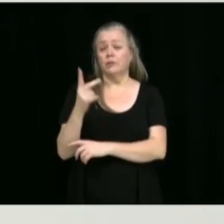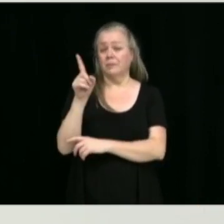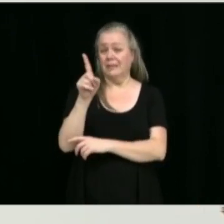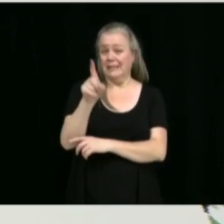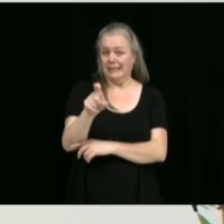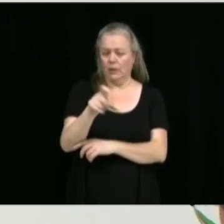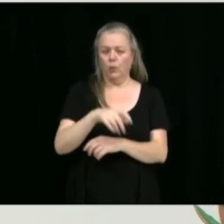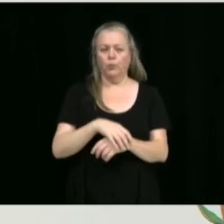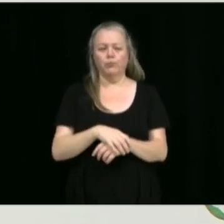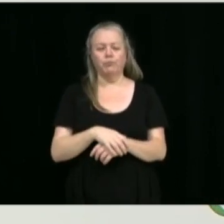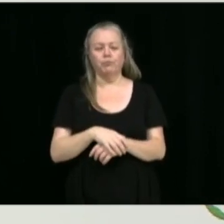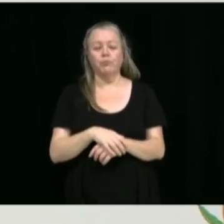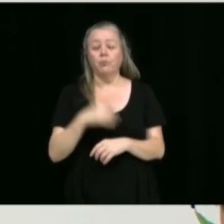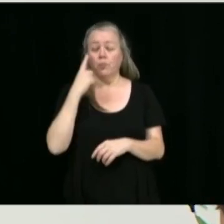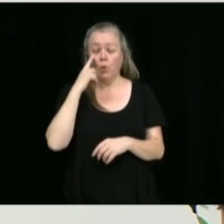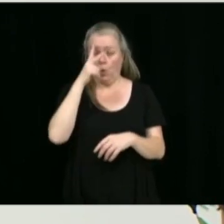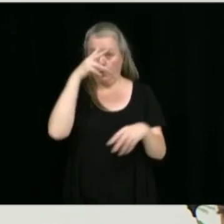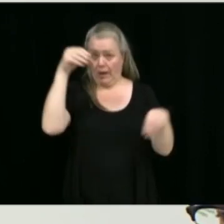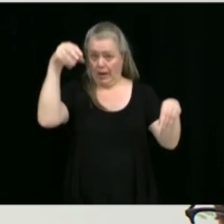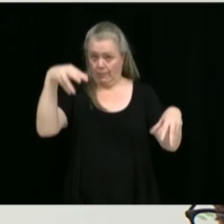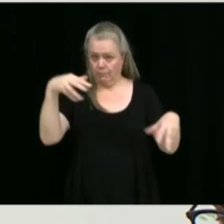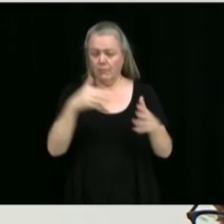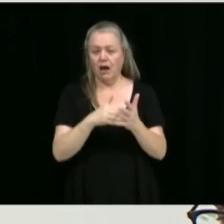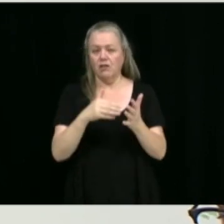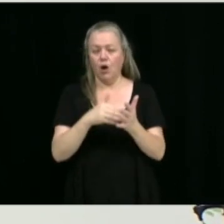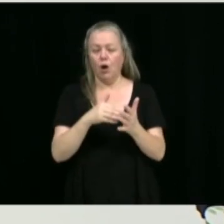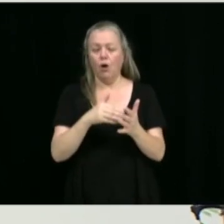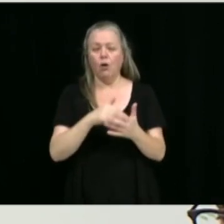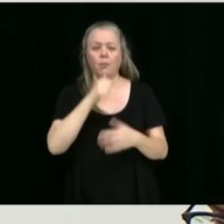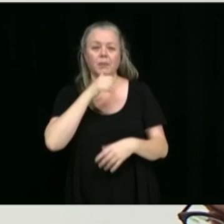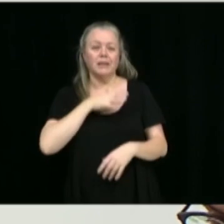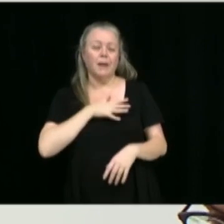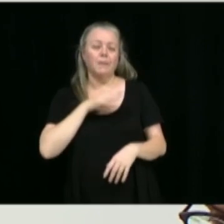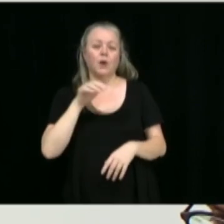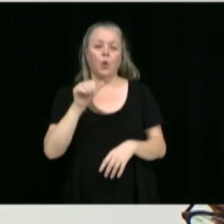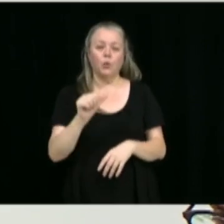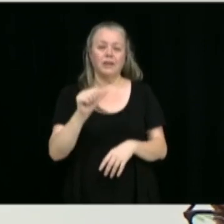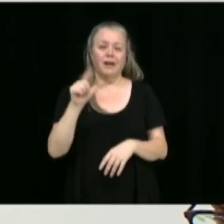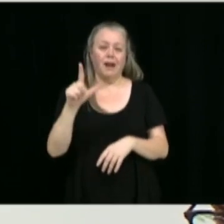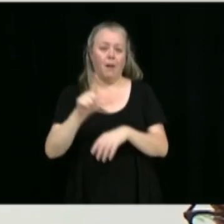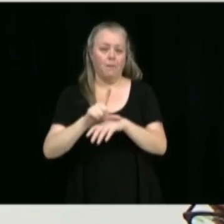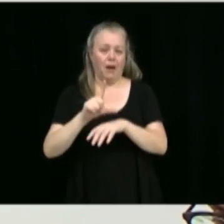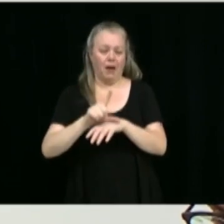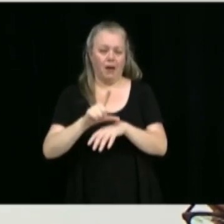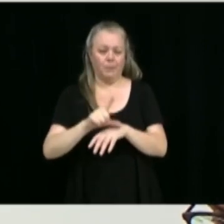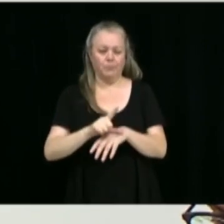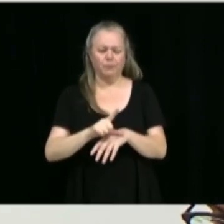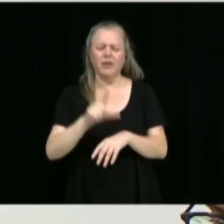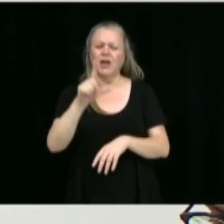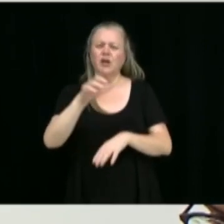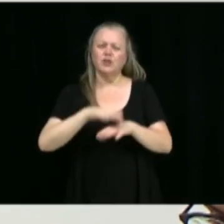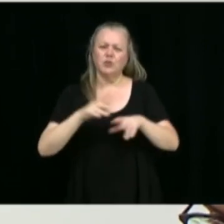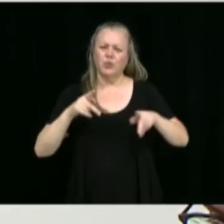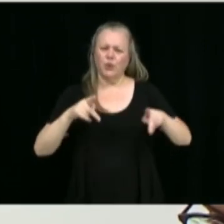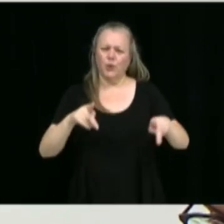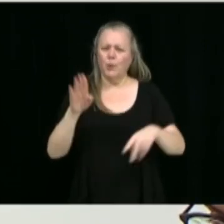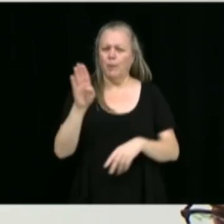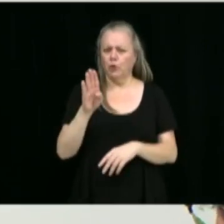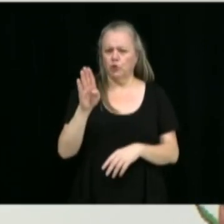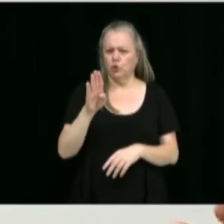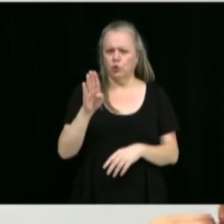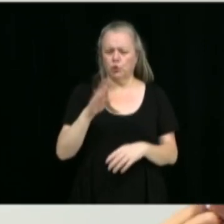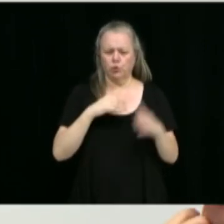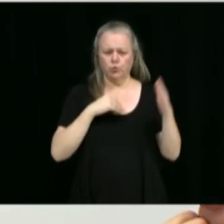question, toujours au sujet des lampadaires, de Mme Audrey Lambert. Sur la rue Brochet, Victoriaville,